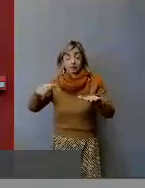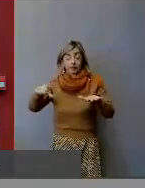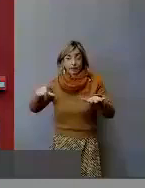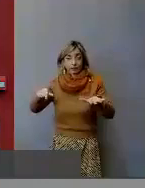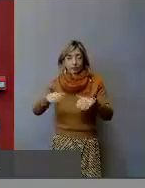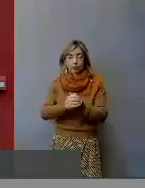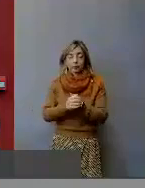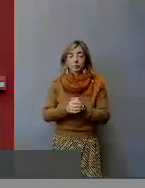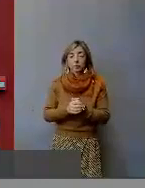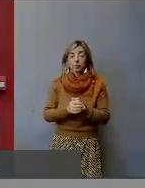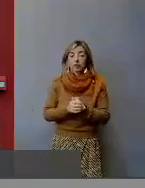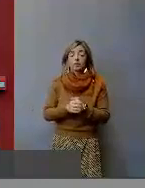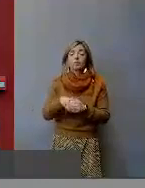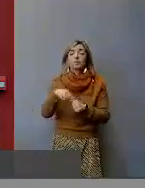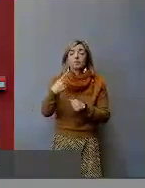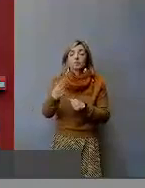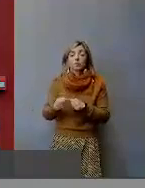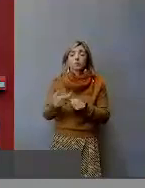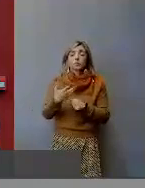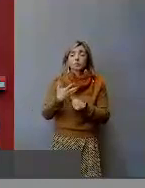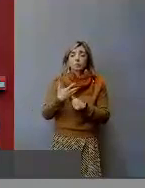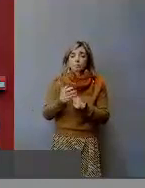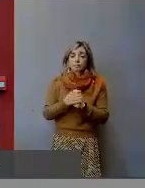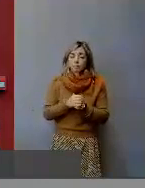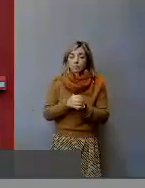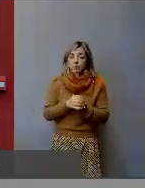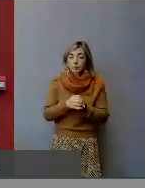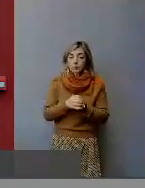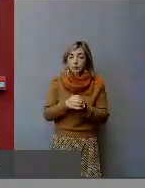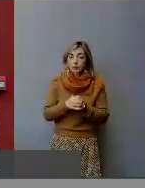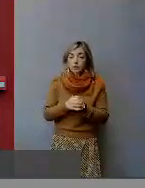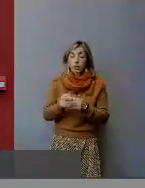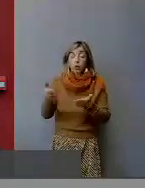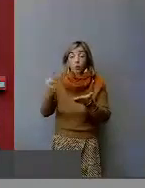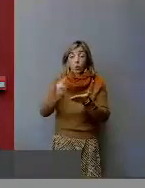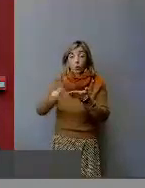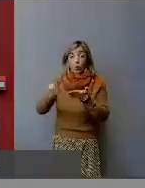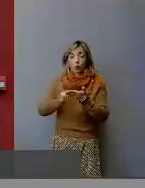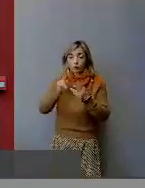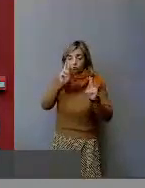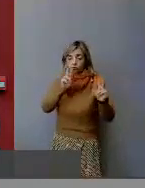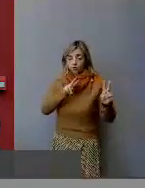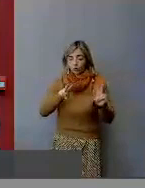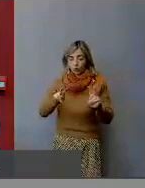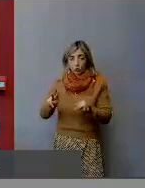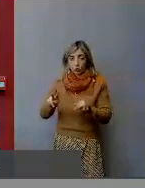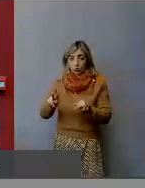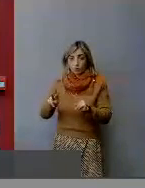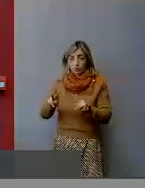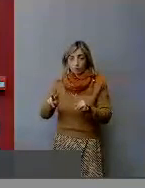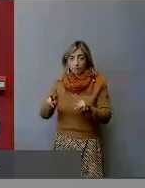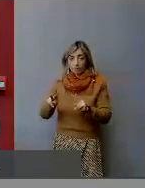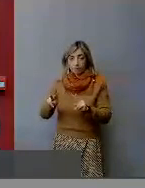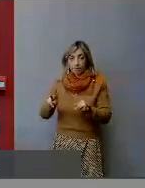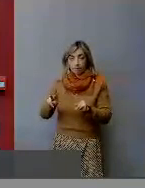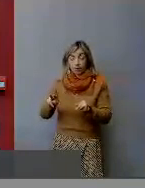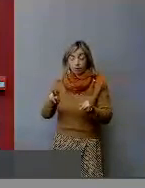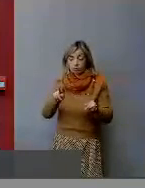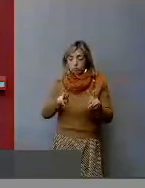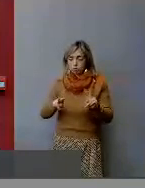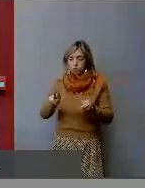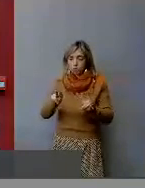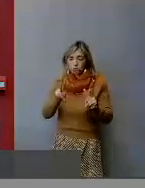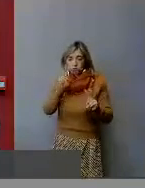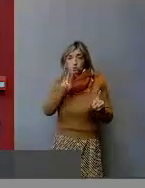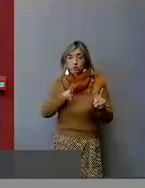una natività che è stata svolta dagli uffici nasceva anche un obiettivo proprio di paghe